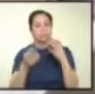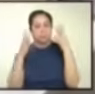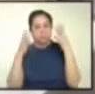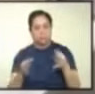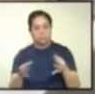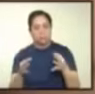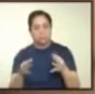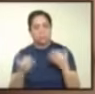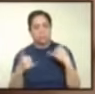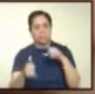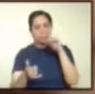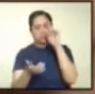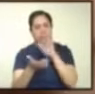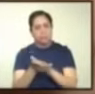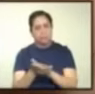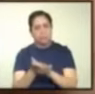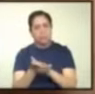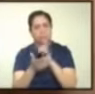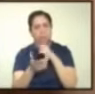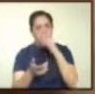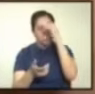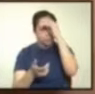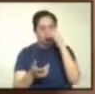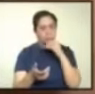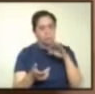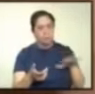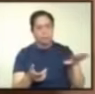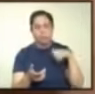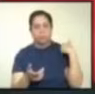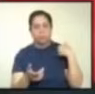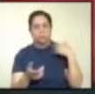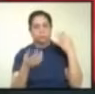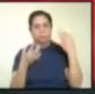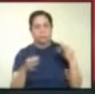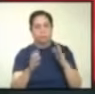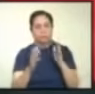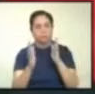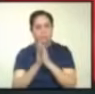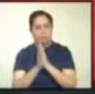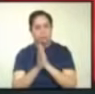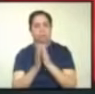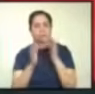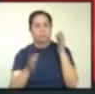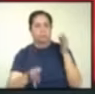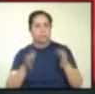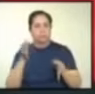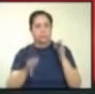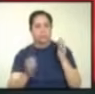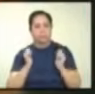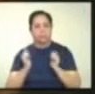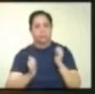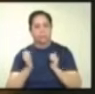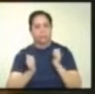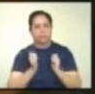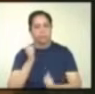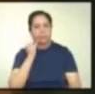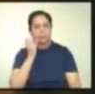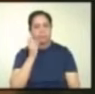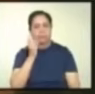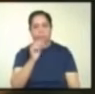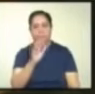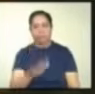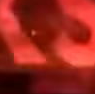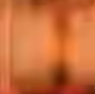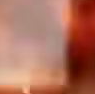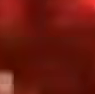hatol, naniniwala ang mga naulila na hindi pa tapos ang paghingi nila ng hustisya. Umaaksyon, Jenny Dongon,